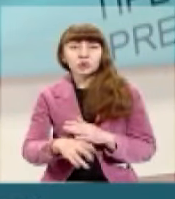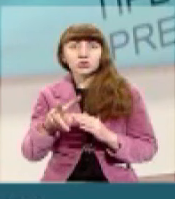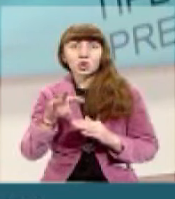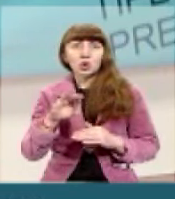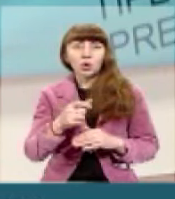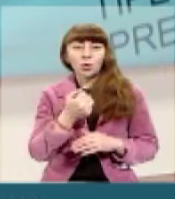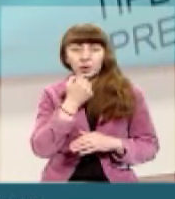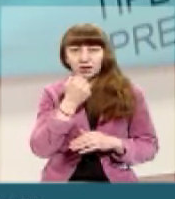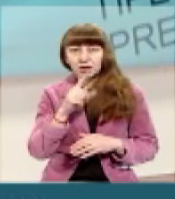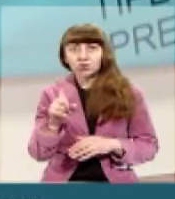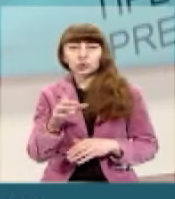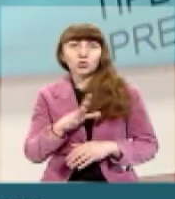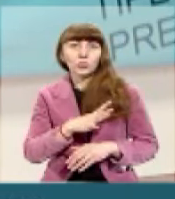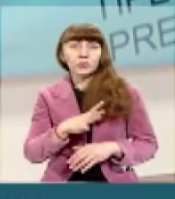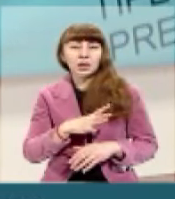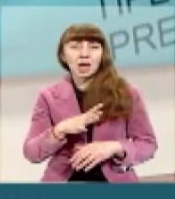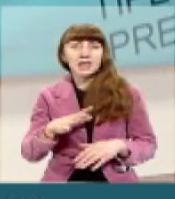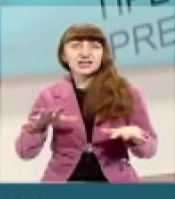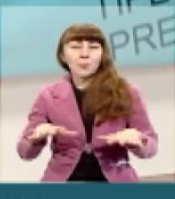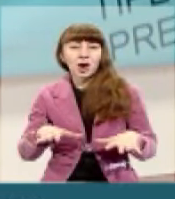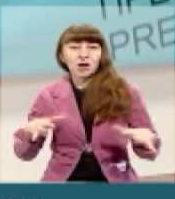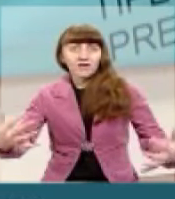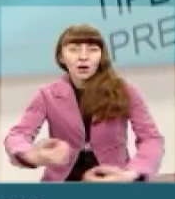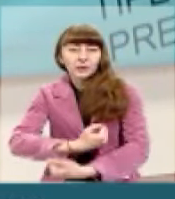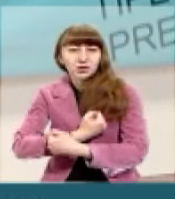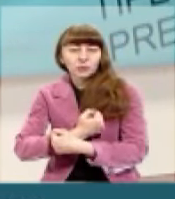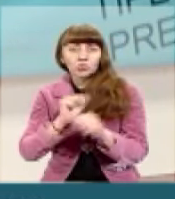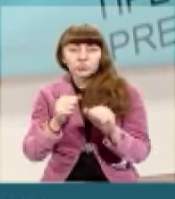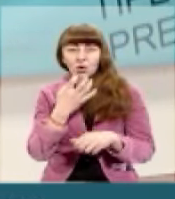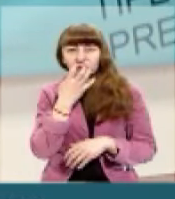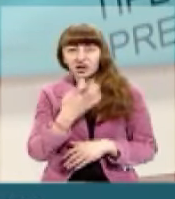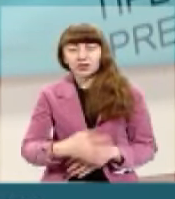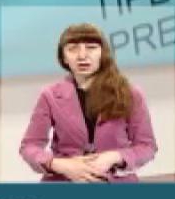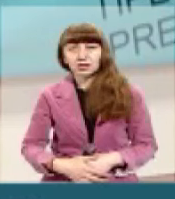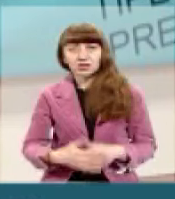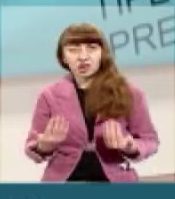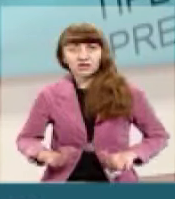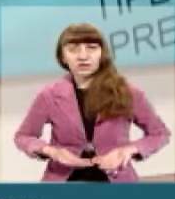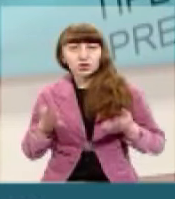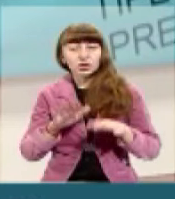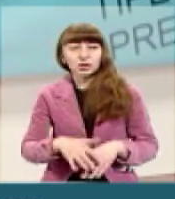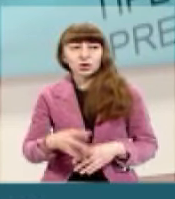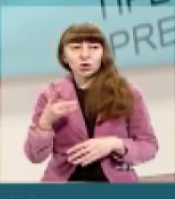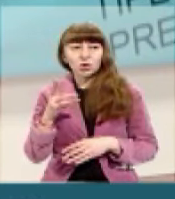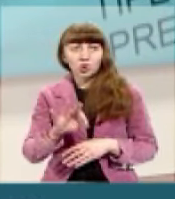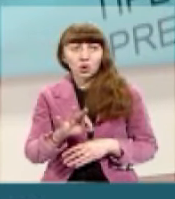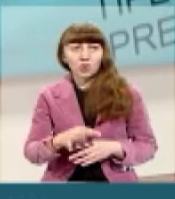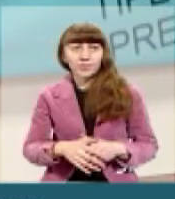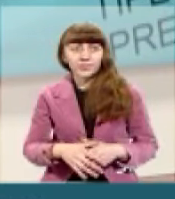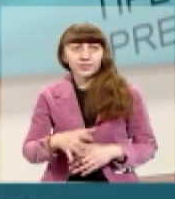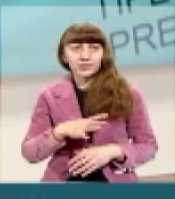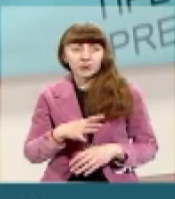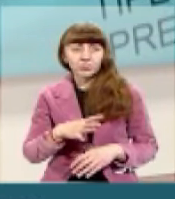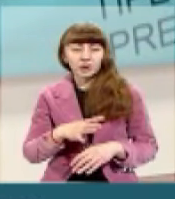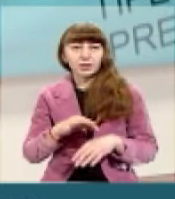и благодаря тому, что была собака, в обнимку смог согреться и выжить в снегу. Тем не менее,